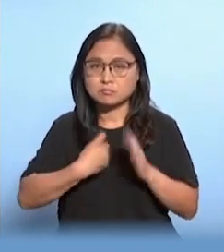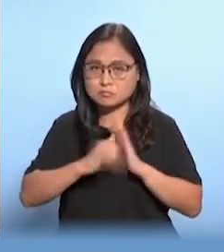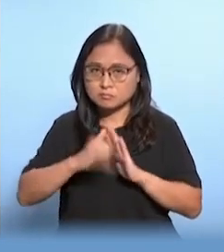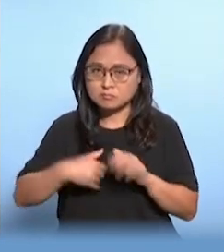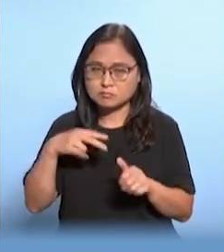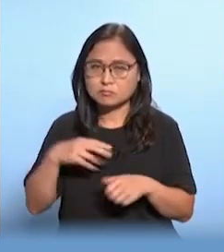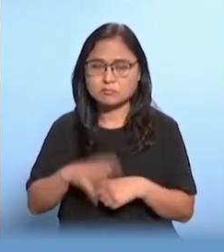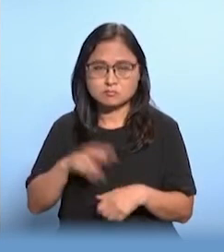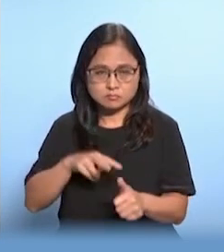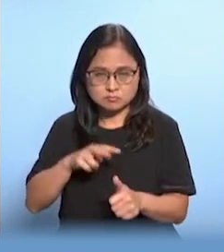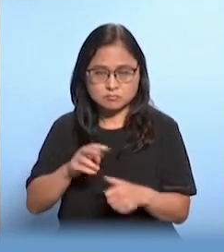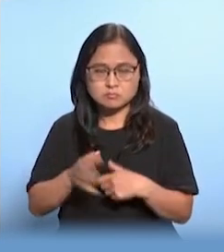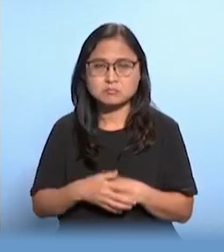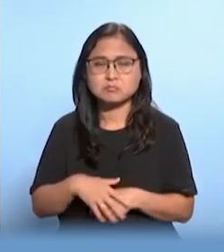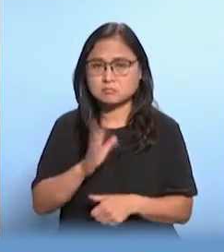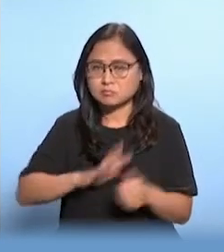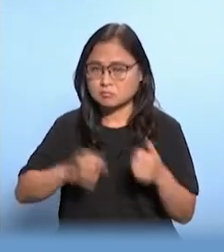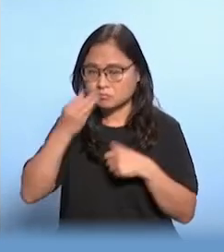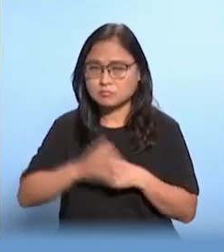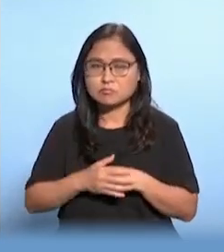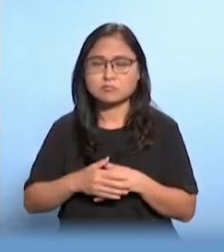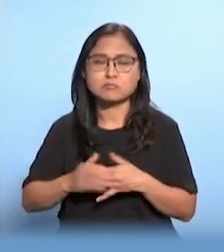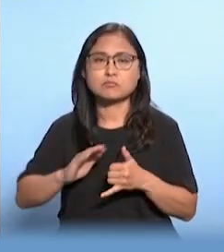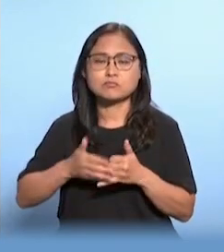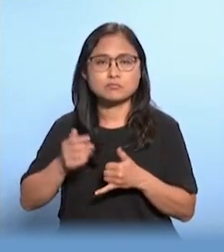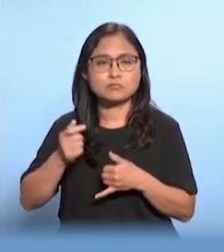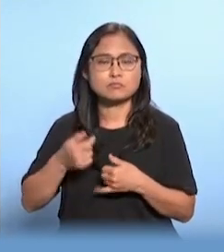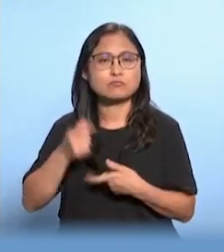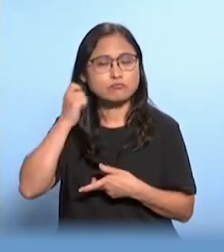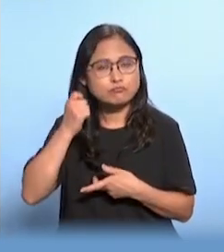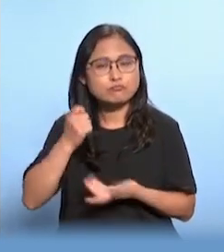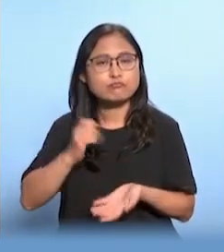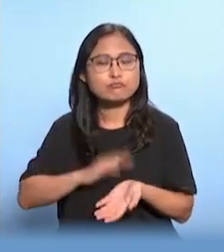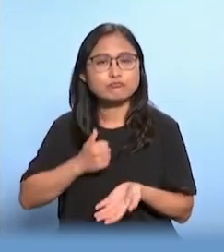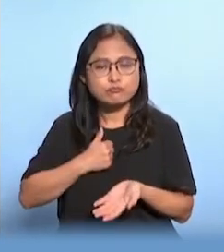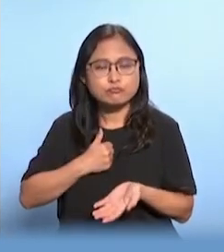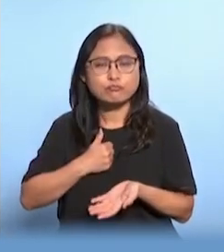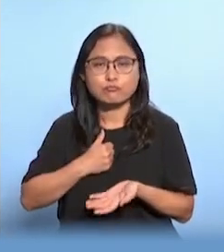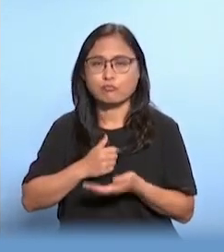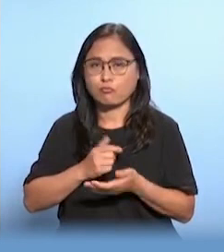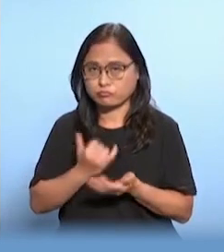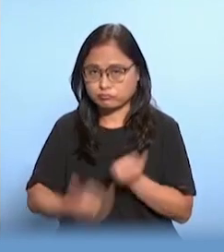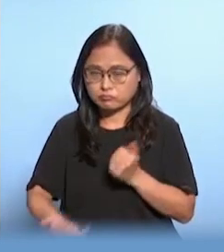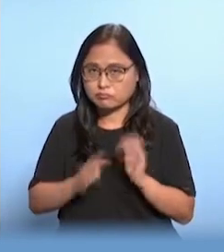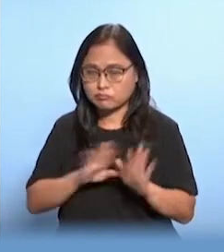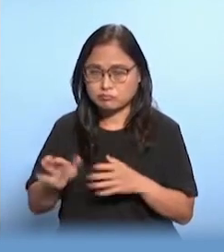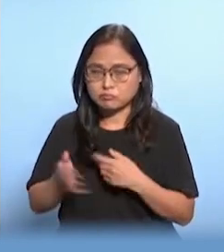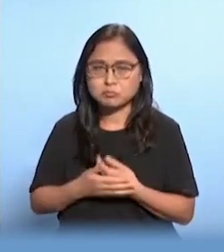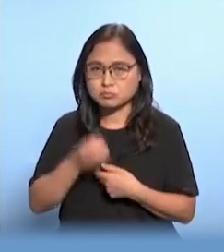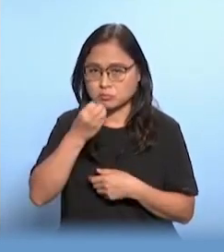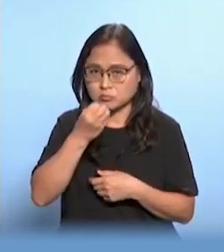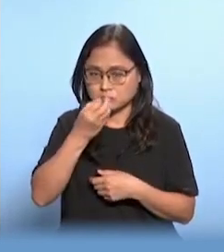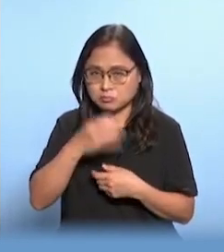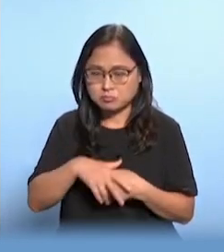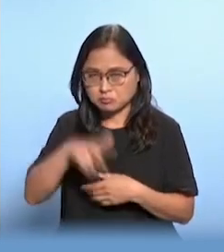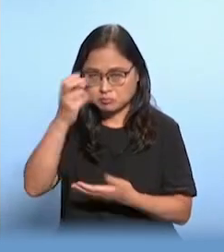會影響本港的一些婦產科的服務，最重要是對本港的人口政策和整體的長遠是可能有些影響。